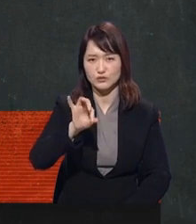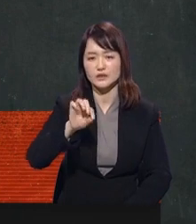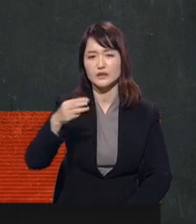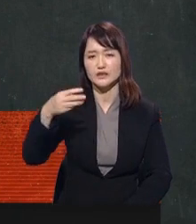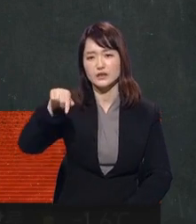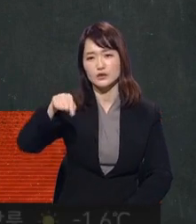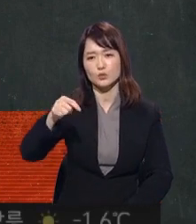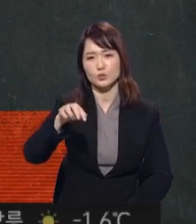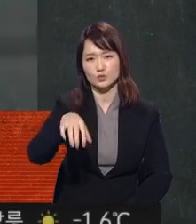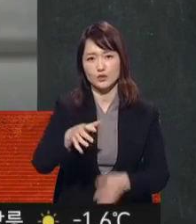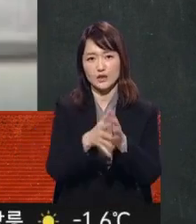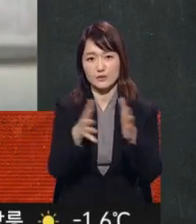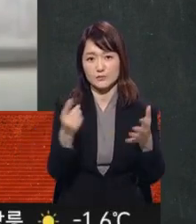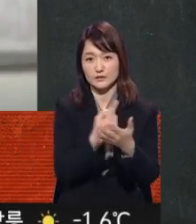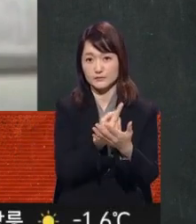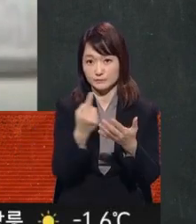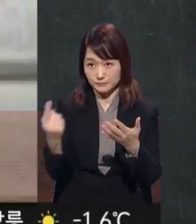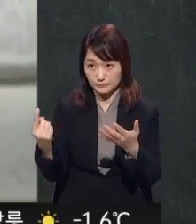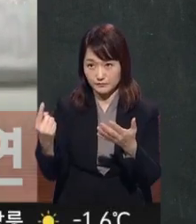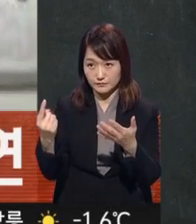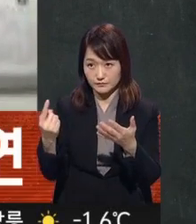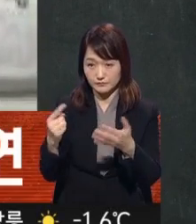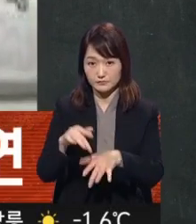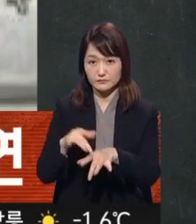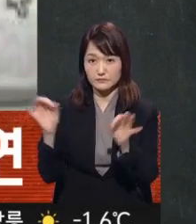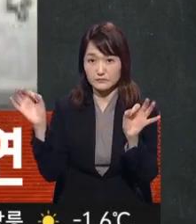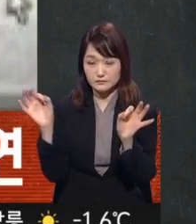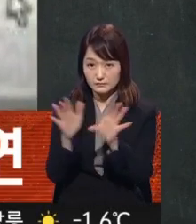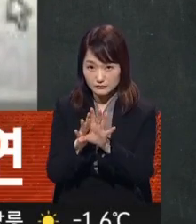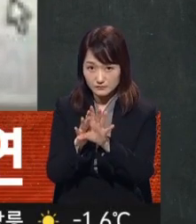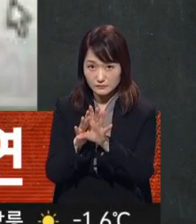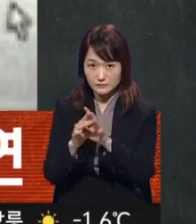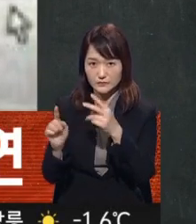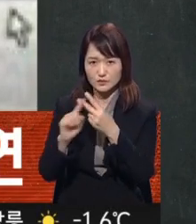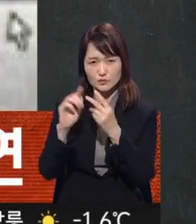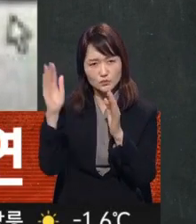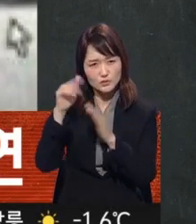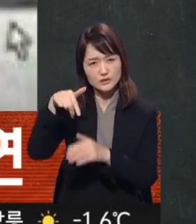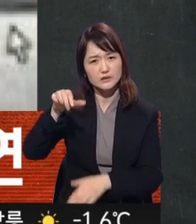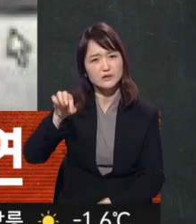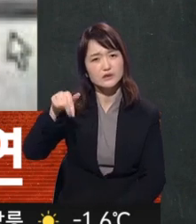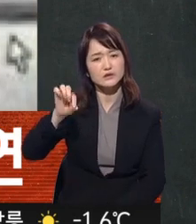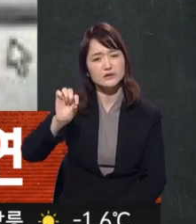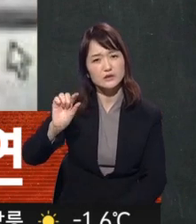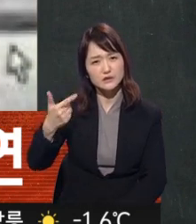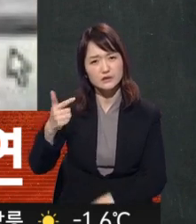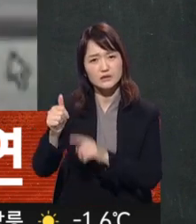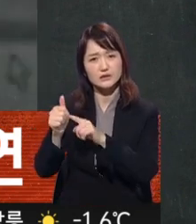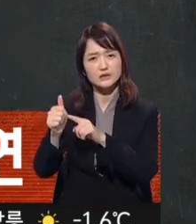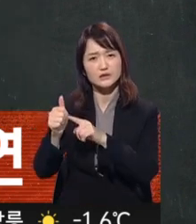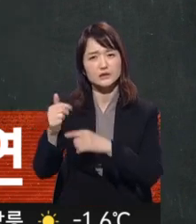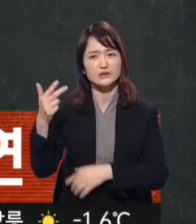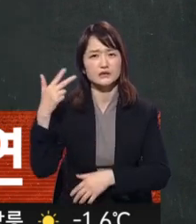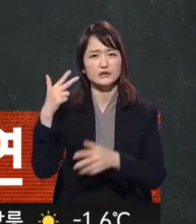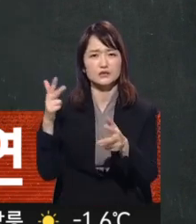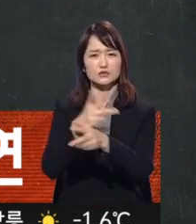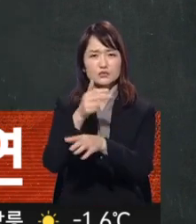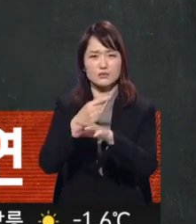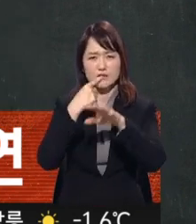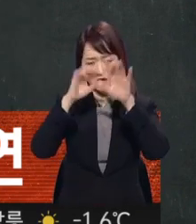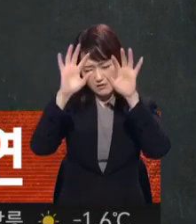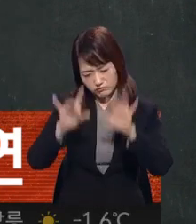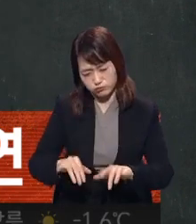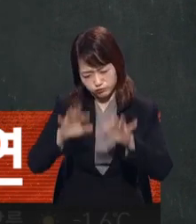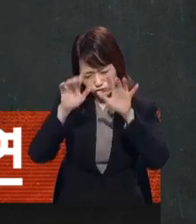나선주에 실종됐다는 지금 화면에 나오는 중학생 정창현군 지난 주말 광주에 폭설이 내린 가운데